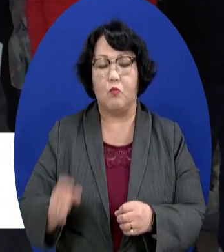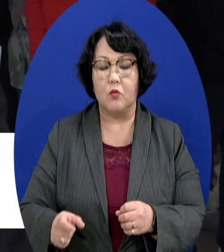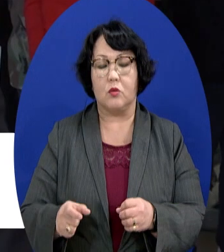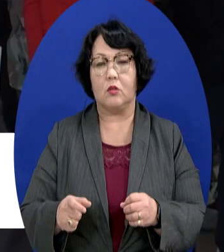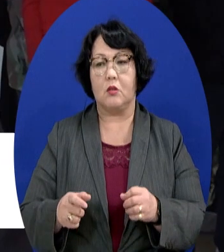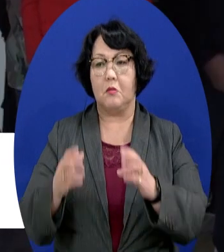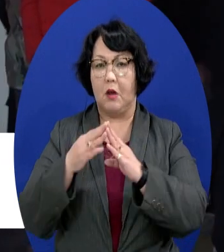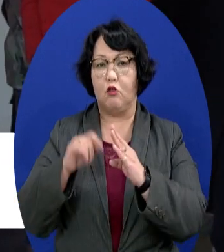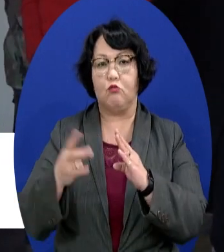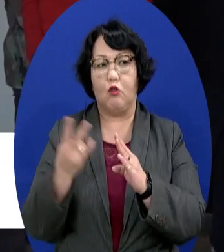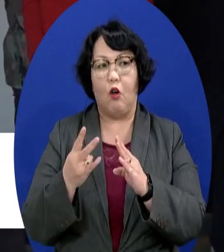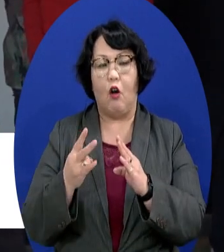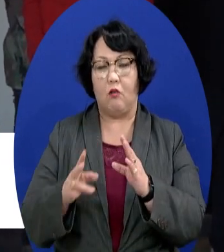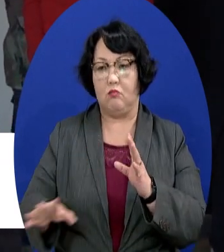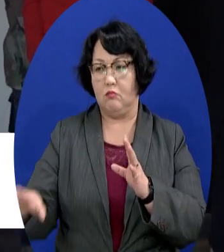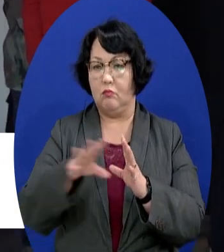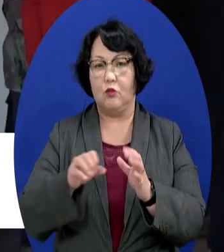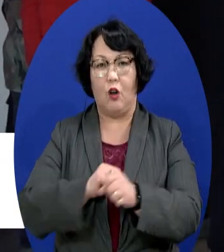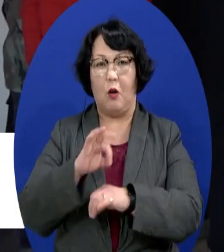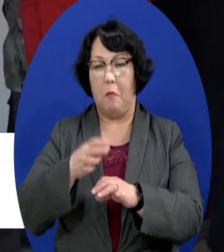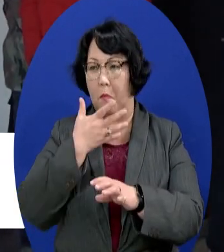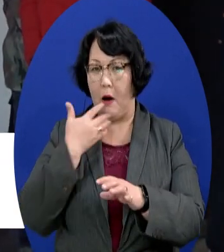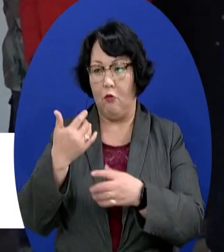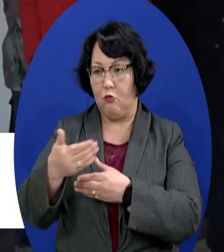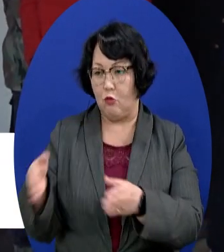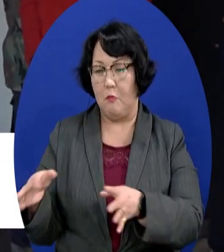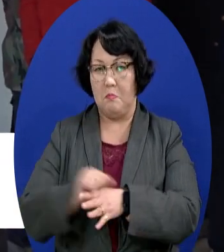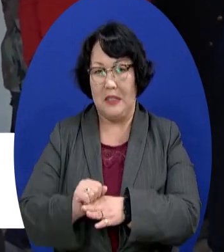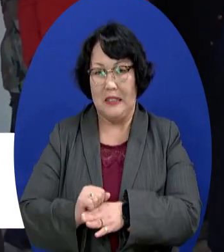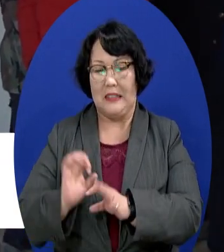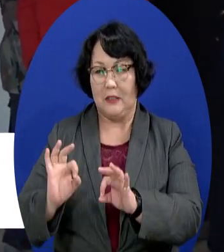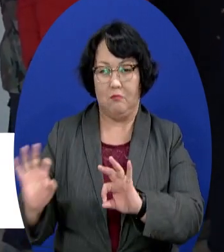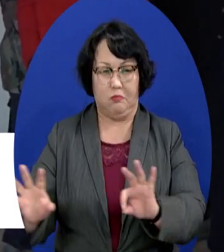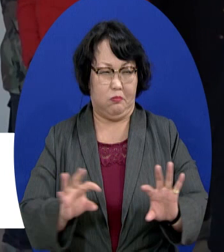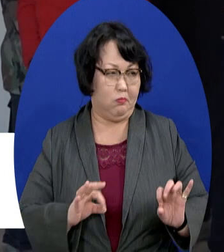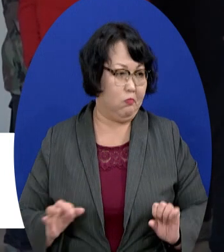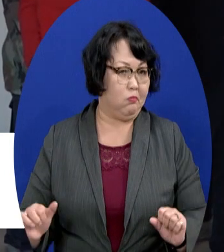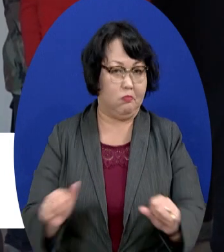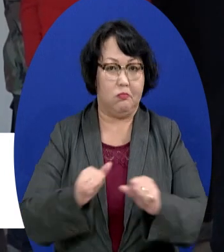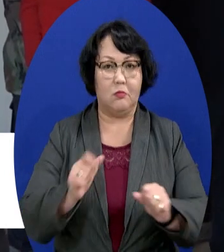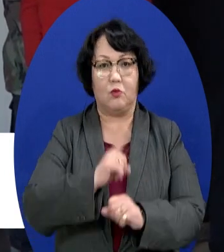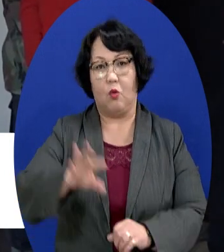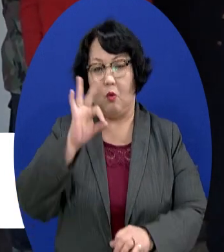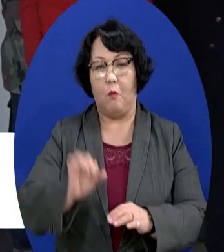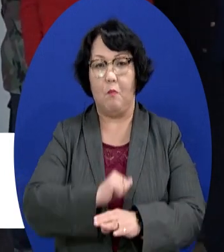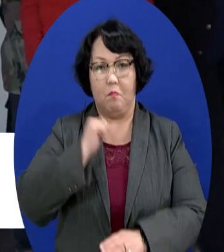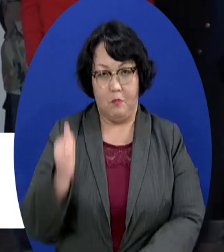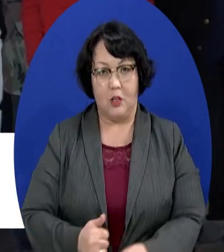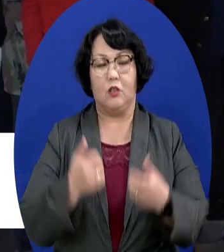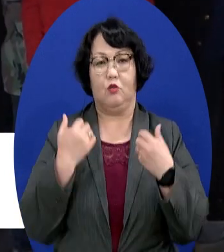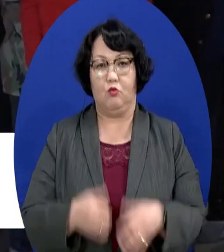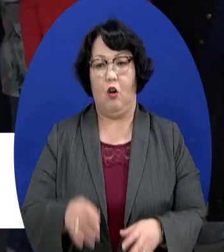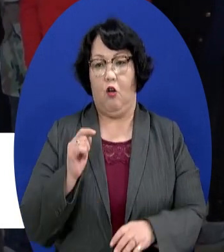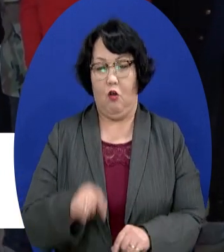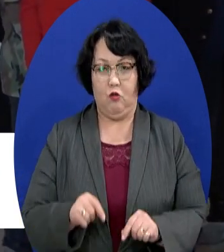ногоон бүсийг одоо бас тавилгын тогтчлыг нь тавиад бид бүхэн 100% бэлтгэлээ хангацсан байна. Одоо бид бүхэн энэ